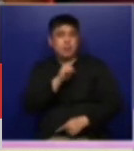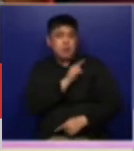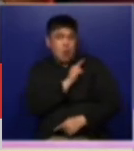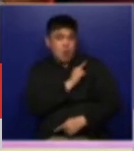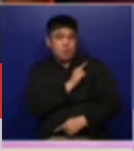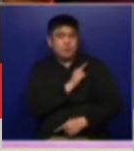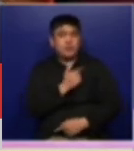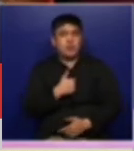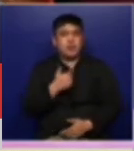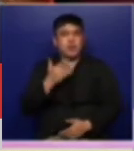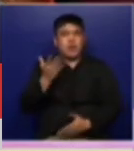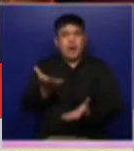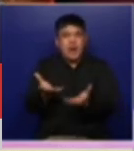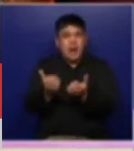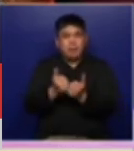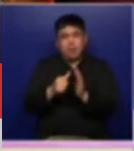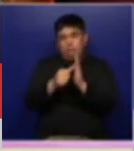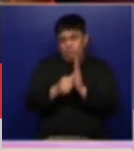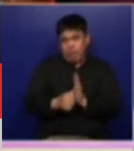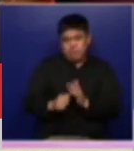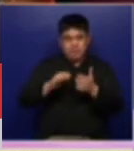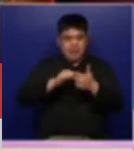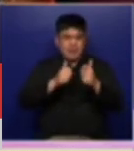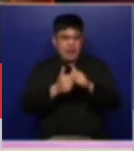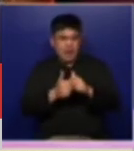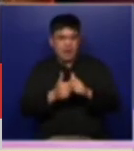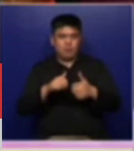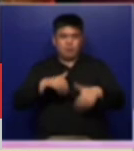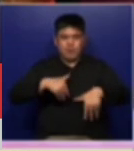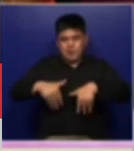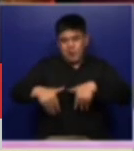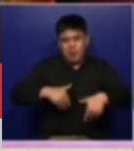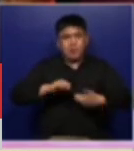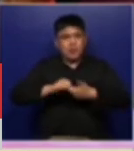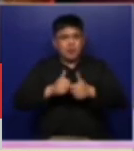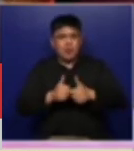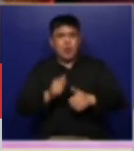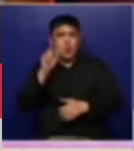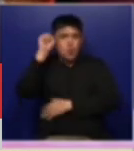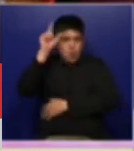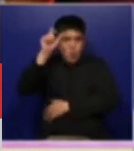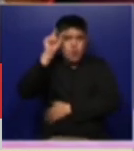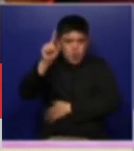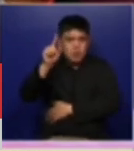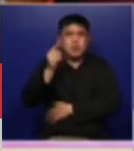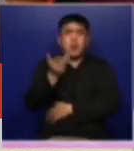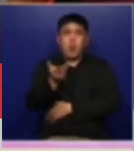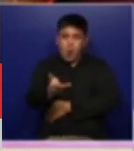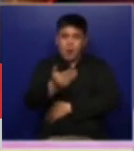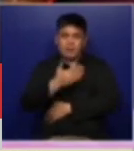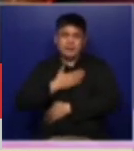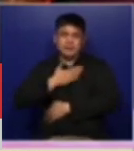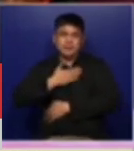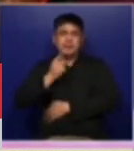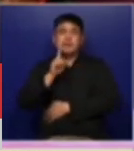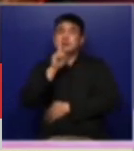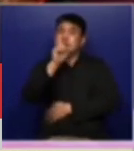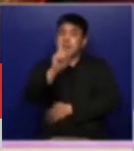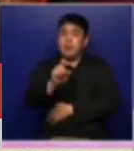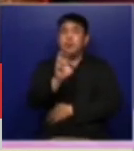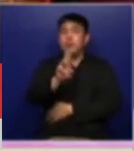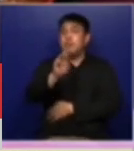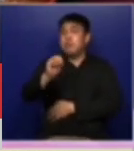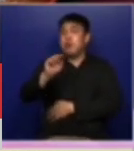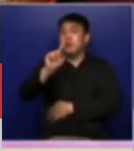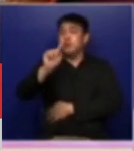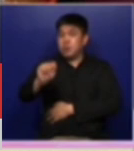ข้องเพื่อขอรับการแก้ไขปัญหาความเดือดร้อนเป็นกรณีเร่งด่วนค่ะดิฉันจึงขอถามท่านรัฐมน